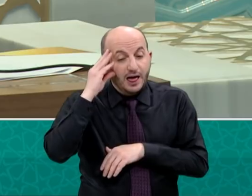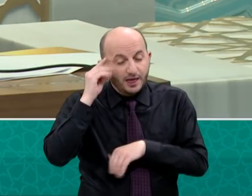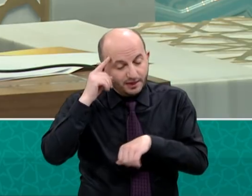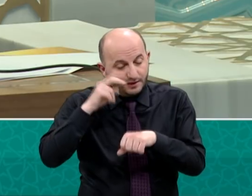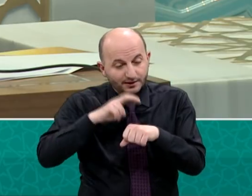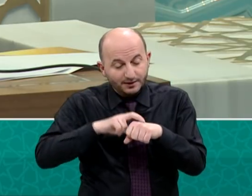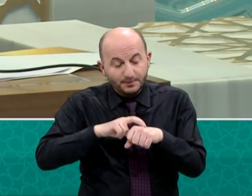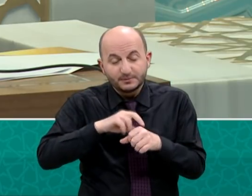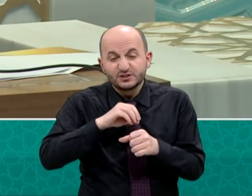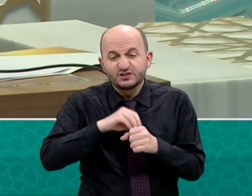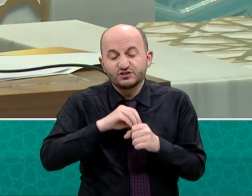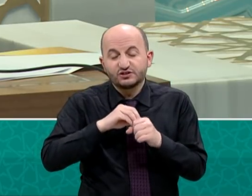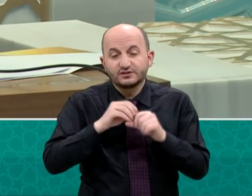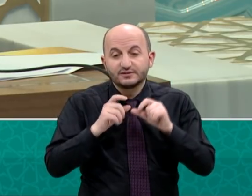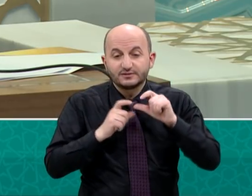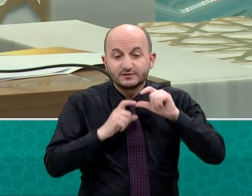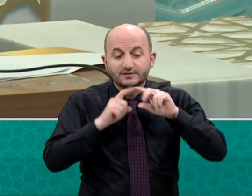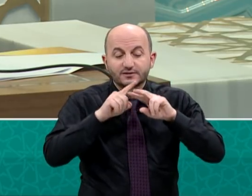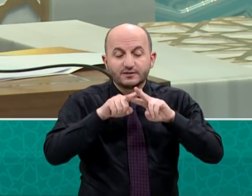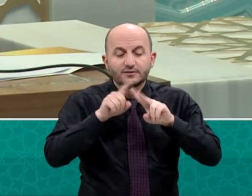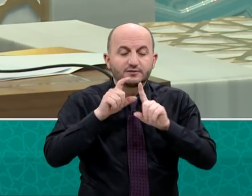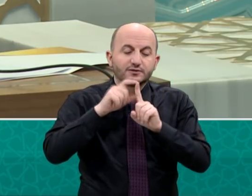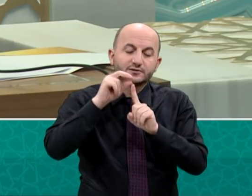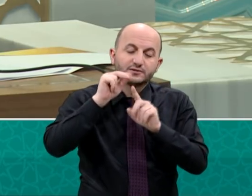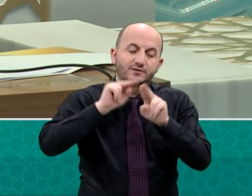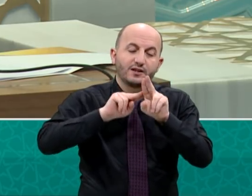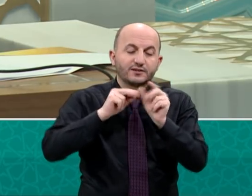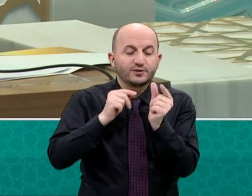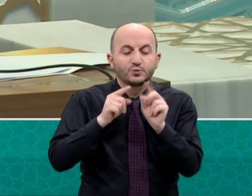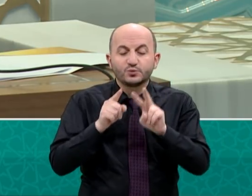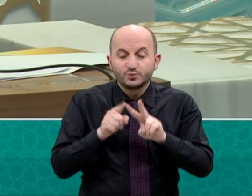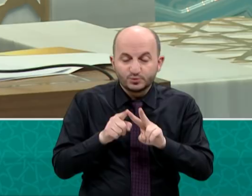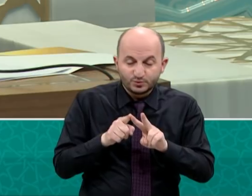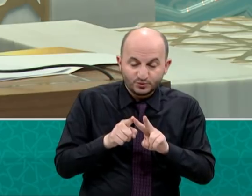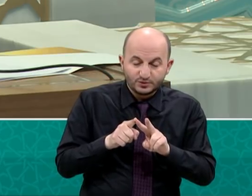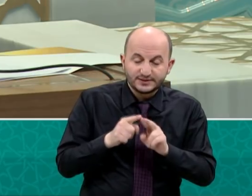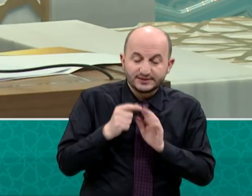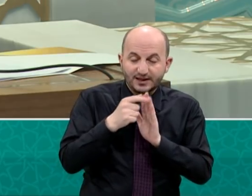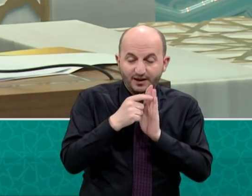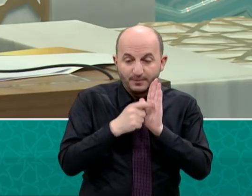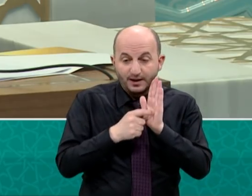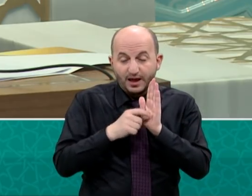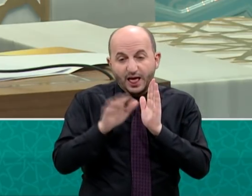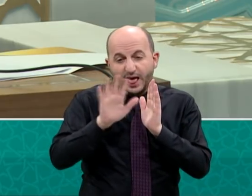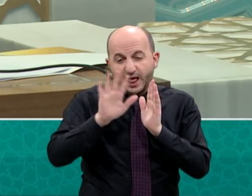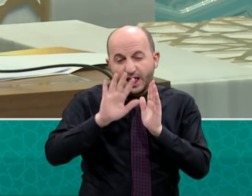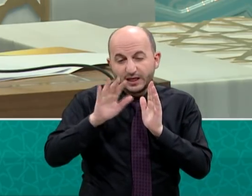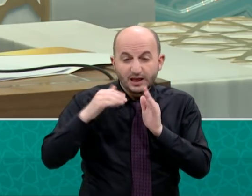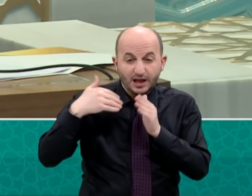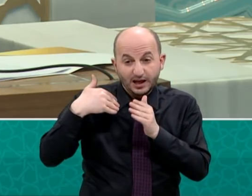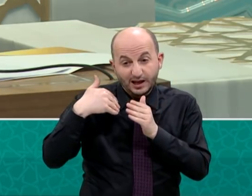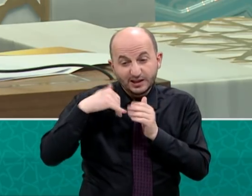anlamıyla, sadikun, sadikat ve sadikin ifadeleriyle Allah-u Teala 50'ye yakın